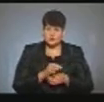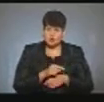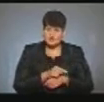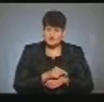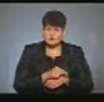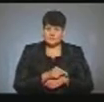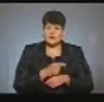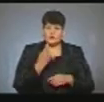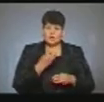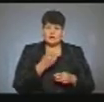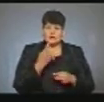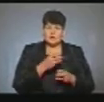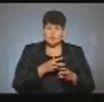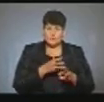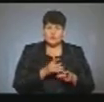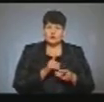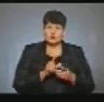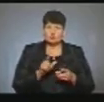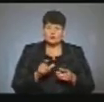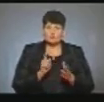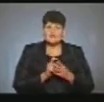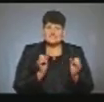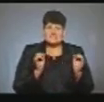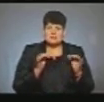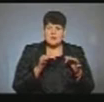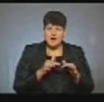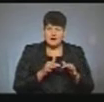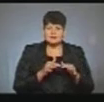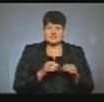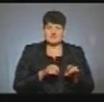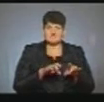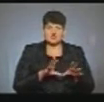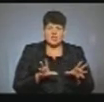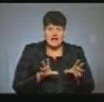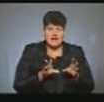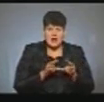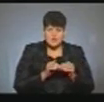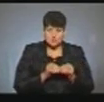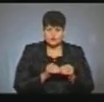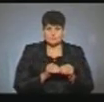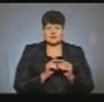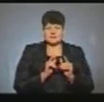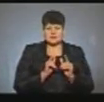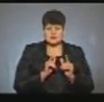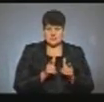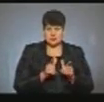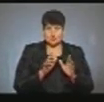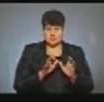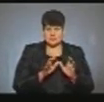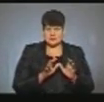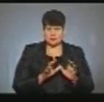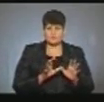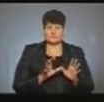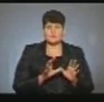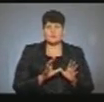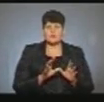опалення, повинні мешканці зібратися і всі разом вирішити, відповідно до закону про об'єднання співвласників багатоквартирних